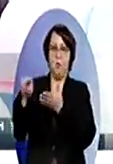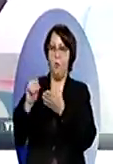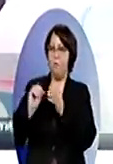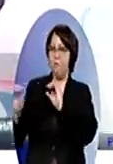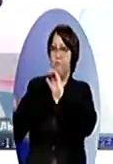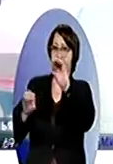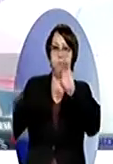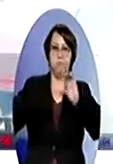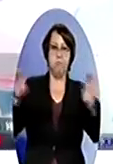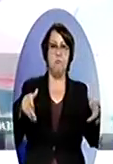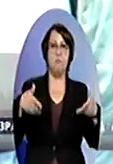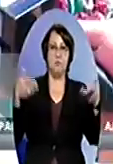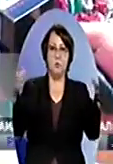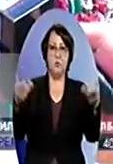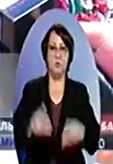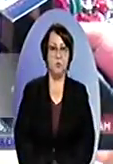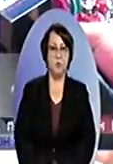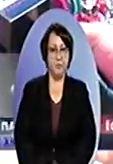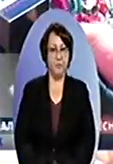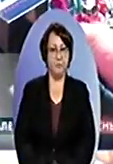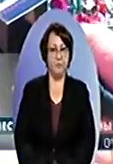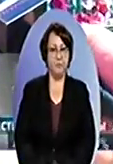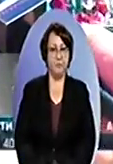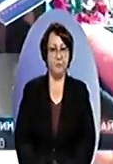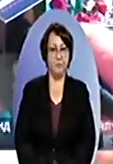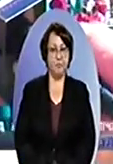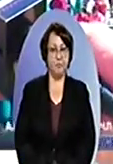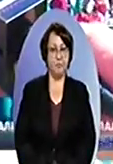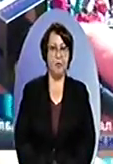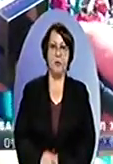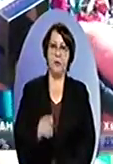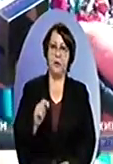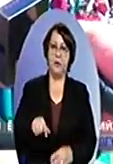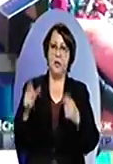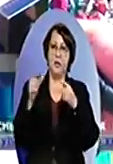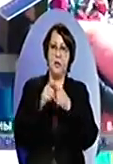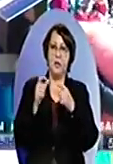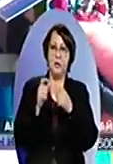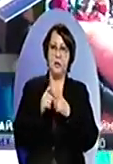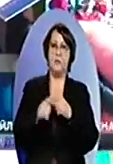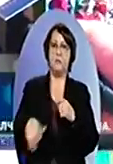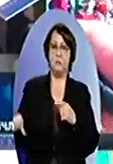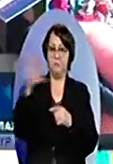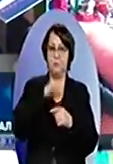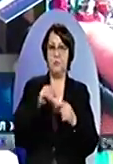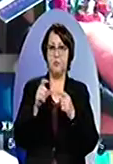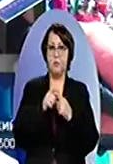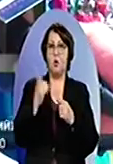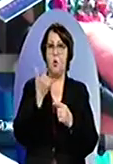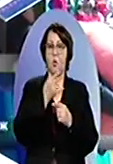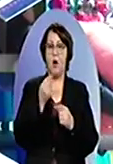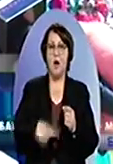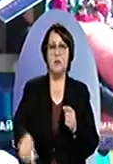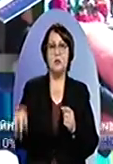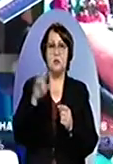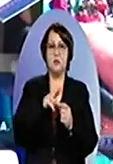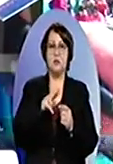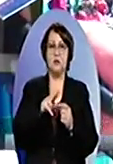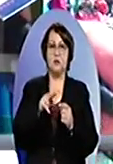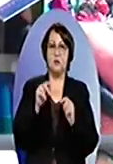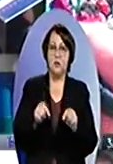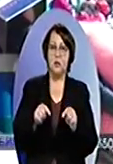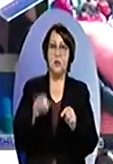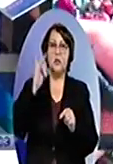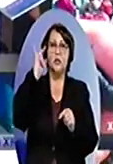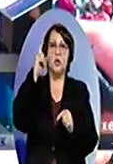төвлөрүүлжээ. За энэ бол эрдэнчүүд, эрдэнтийн уур хаачид бидэнд асар их